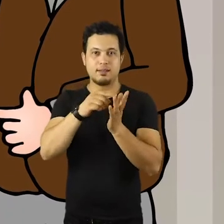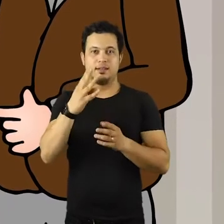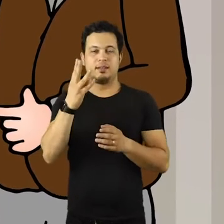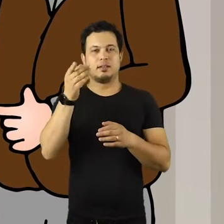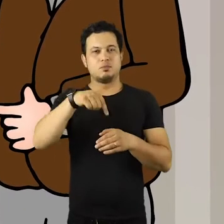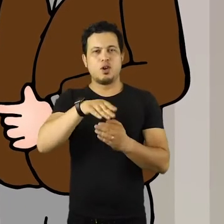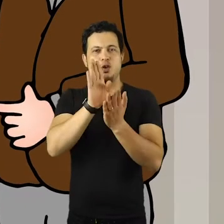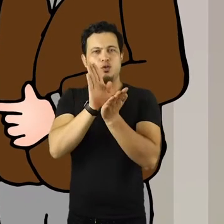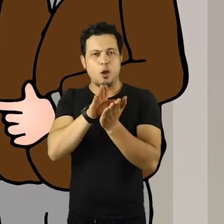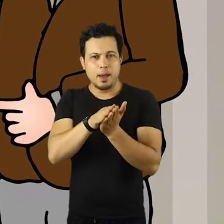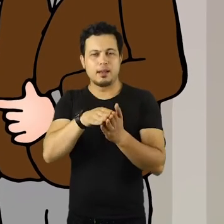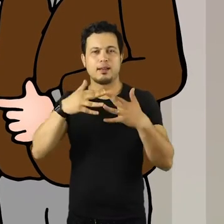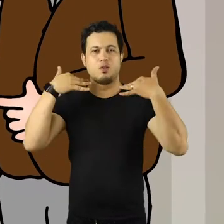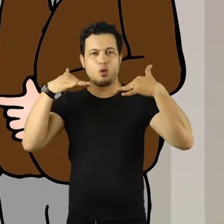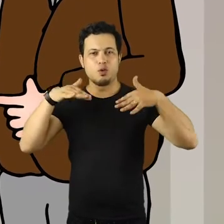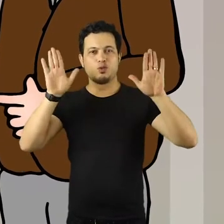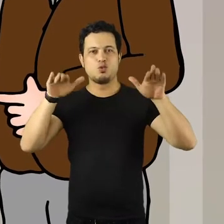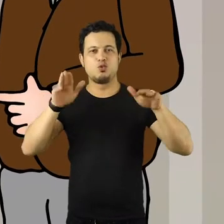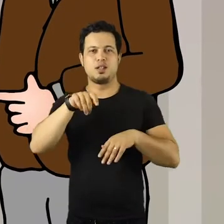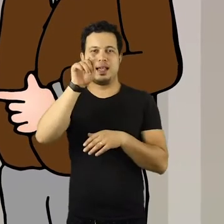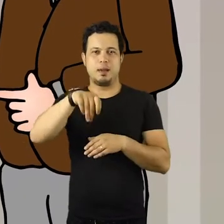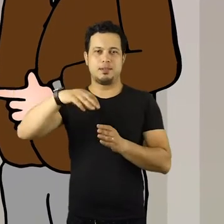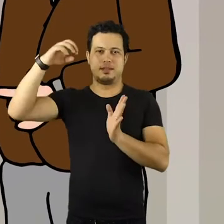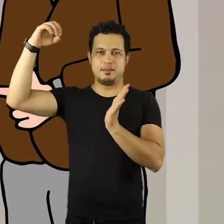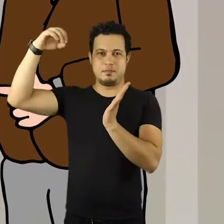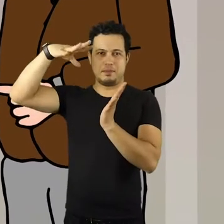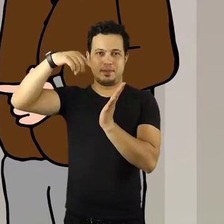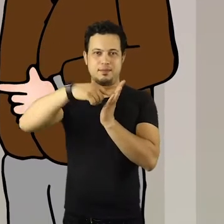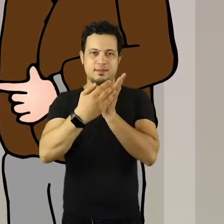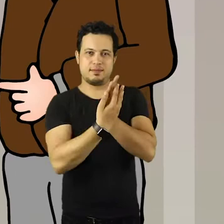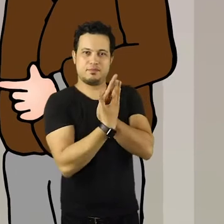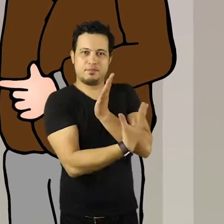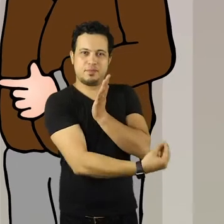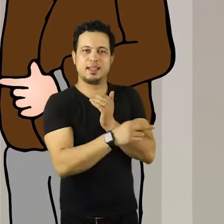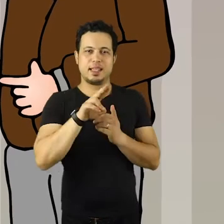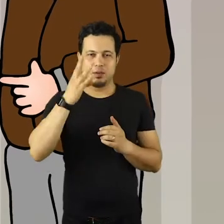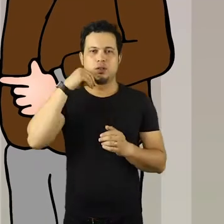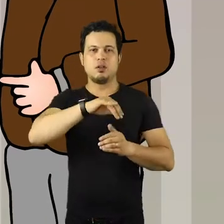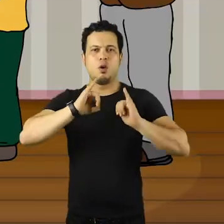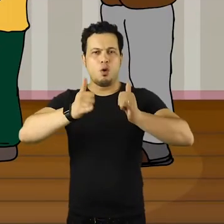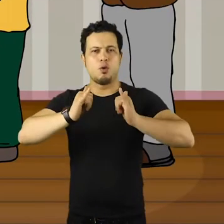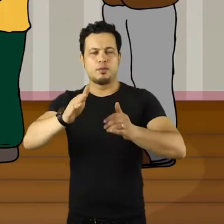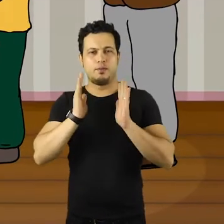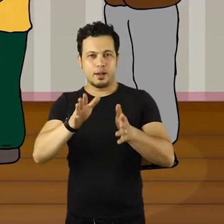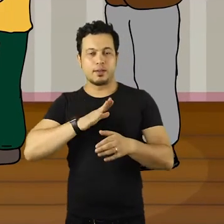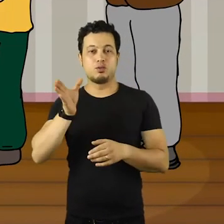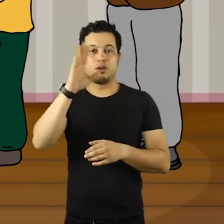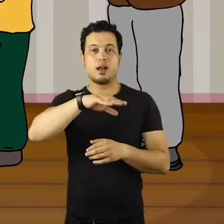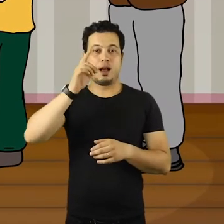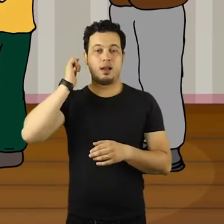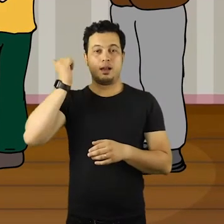koyun yapmayı bile öğretti. Onlar oynaya dursun, o anda kapı çaldı. Ayşe